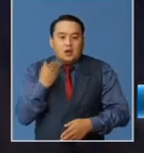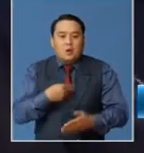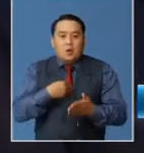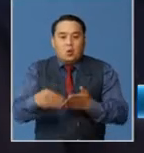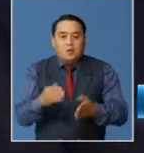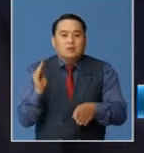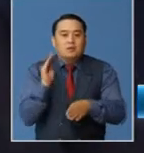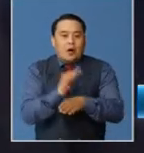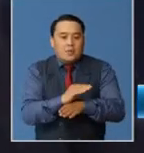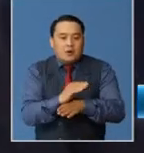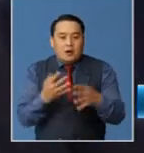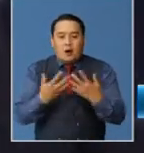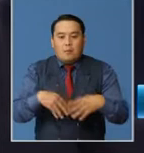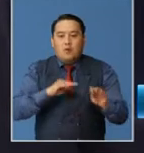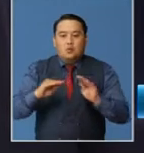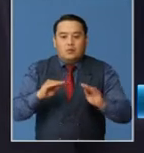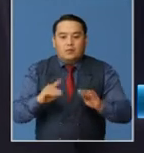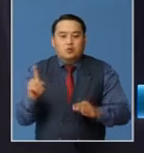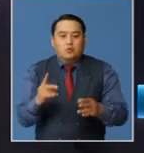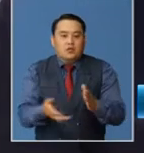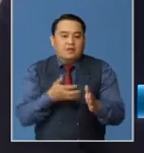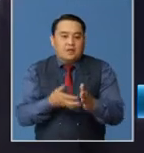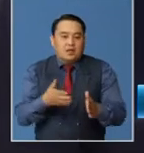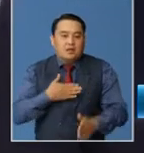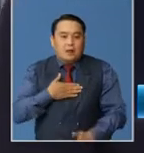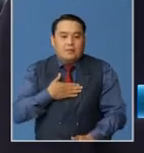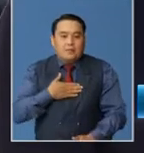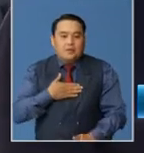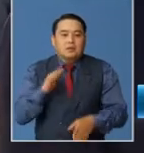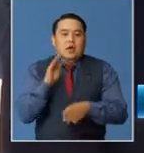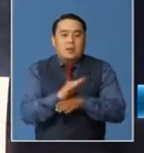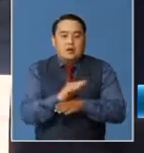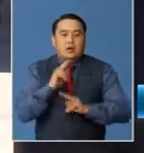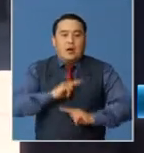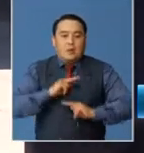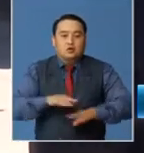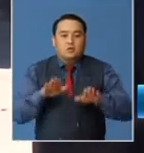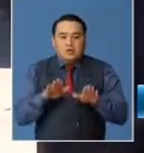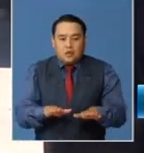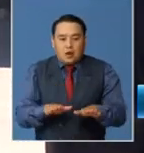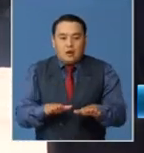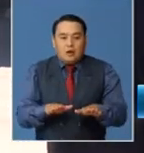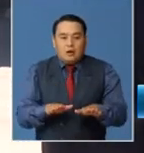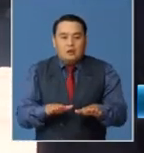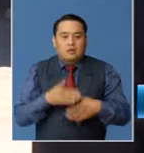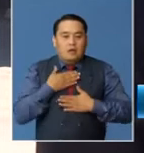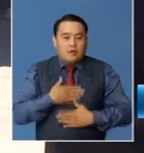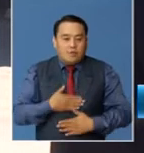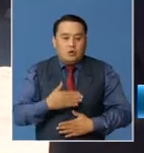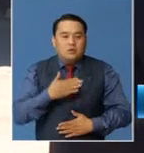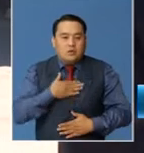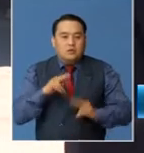купили дополнительное оборудование. То, что нам не хватало. Добавились рабочие места, довольны и